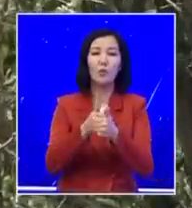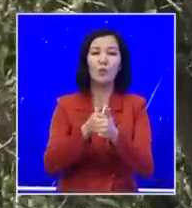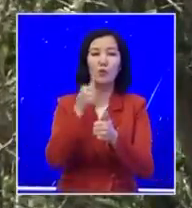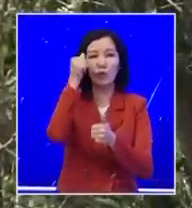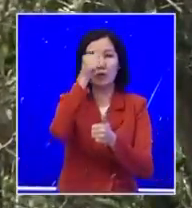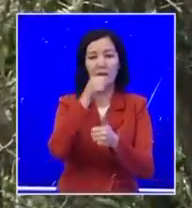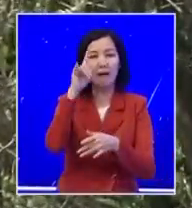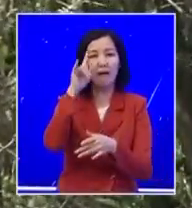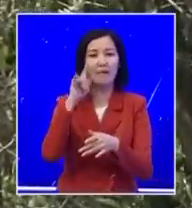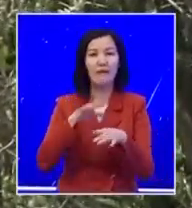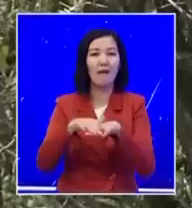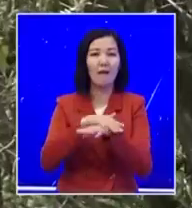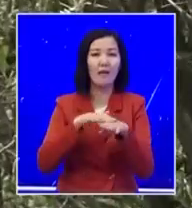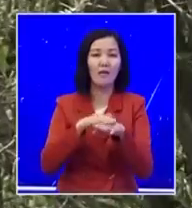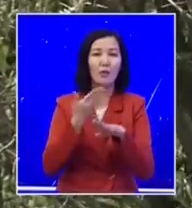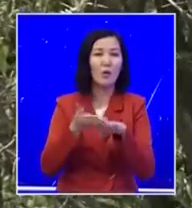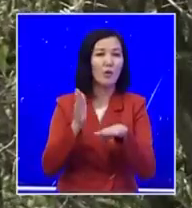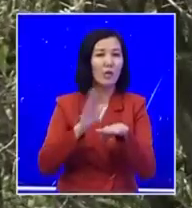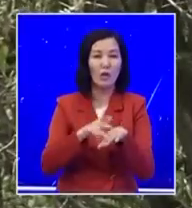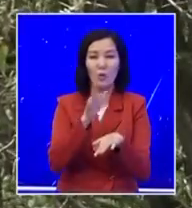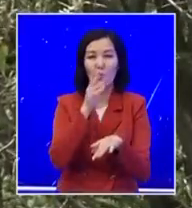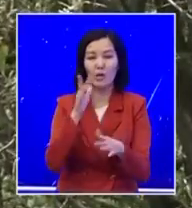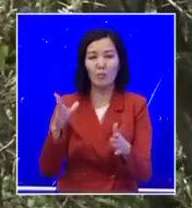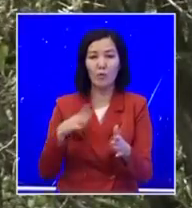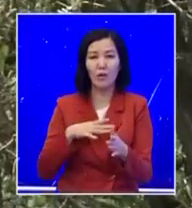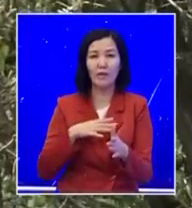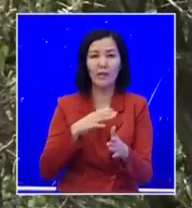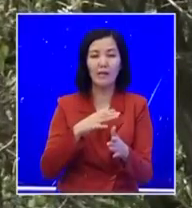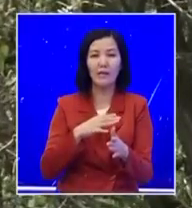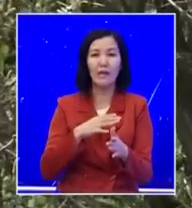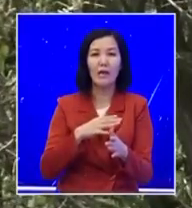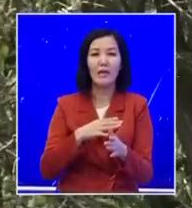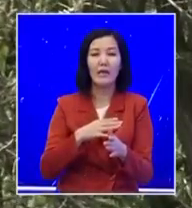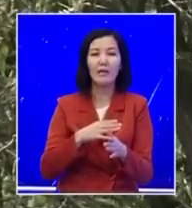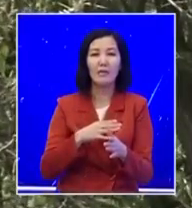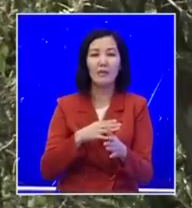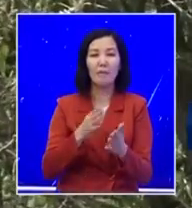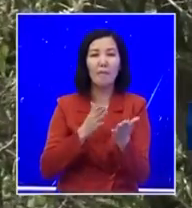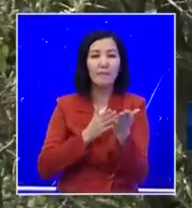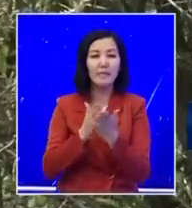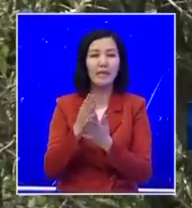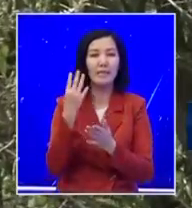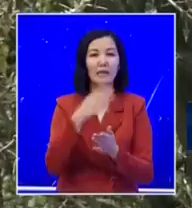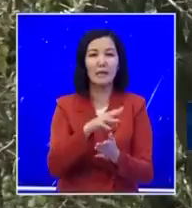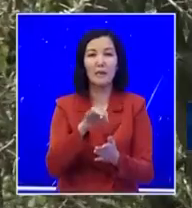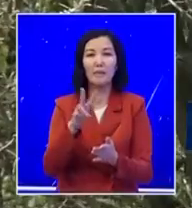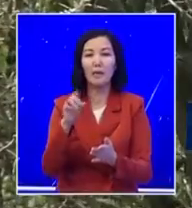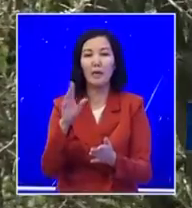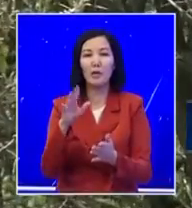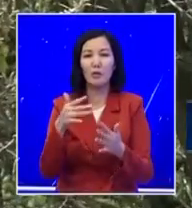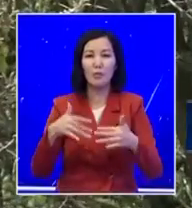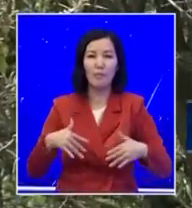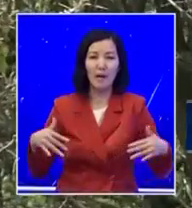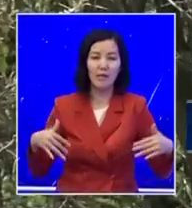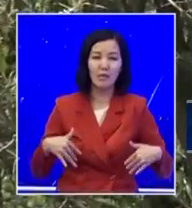жылдарын қазақ халқы зұлмат заман деп атады. Енді кеңестік сұрқия саясат даладағы 40 миллионнан аса қарамалдың құлағынан